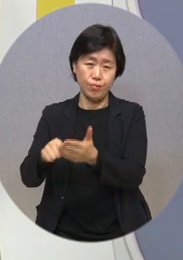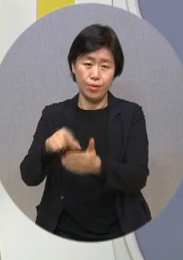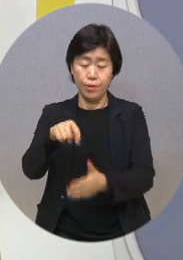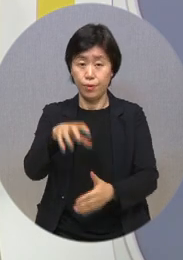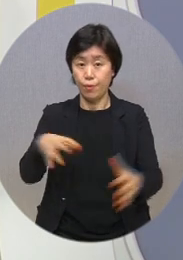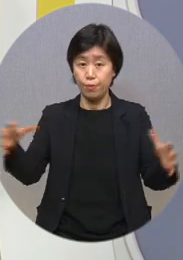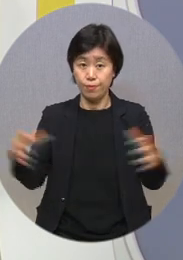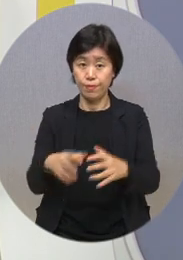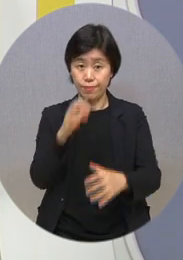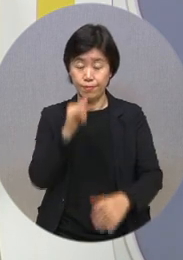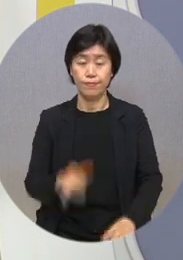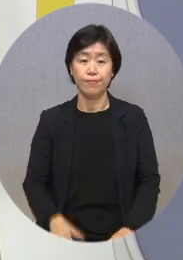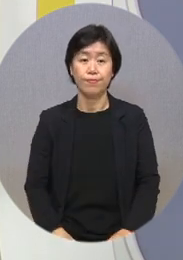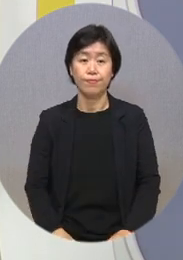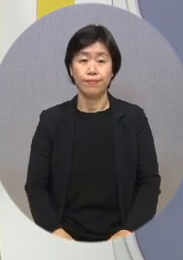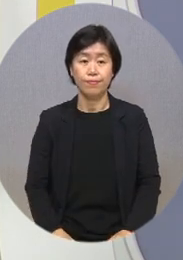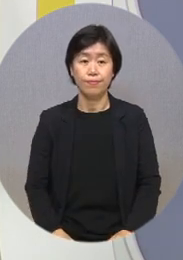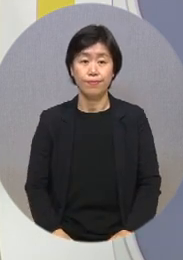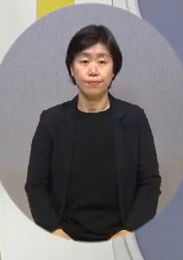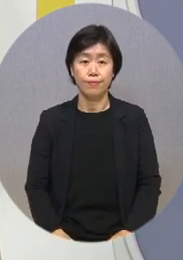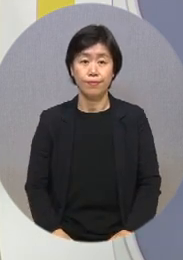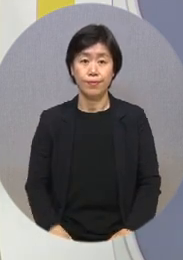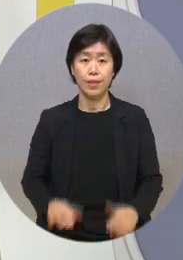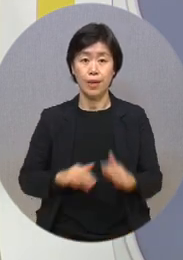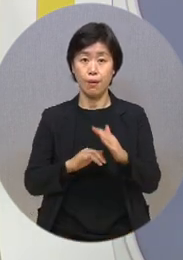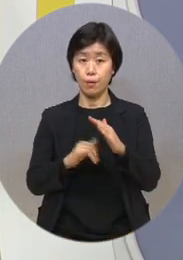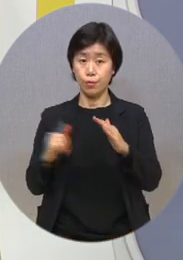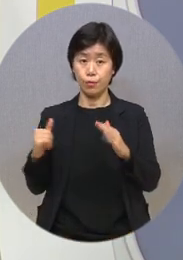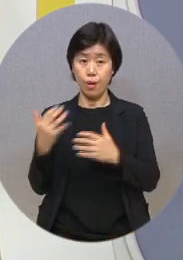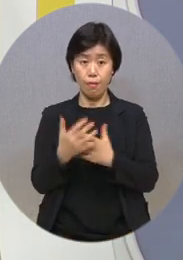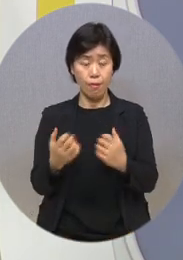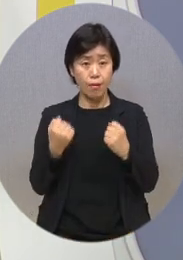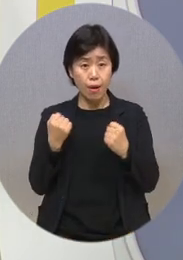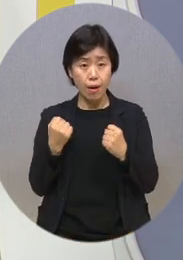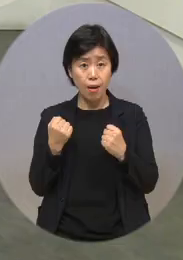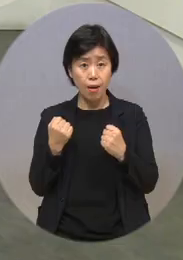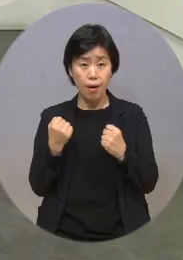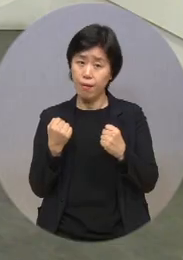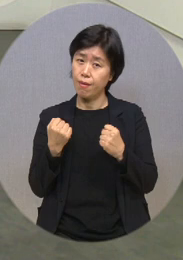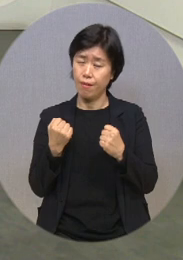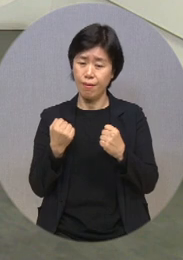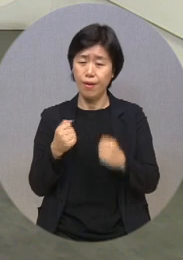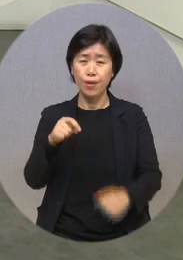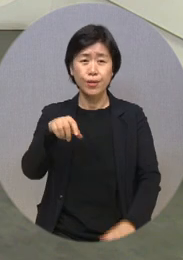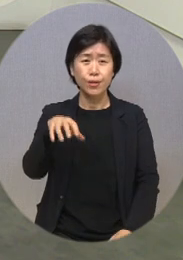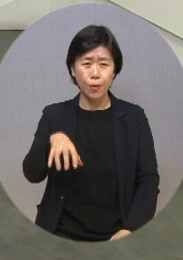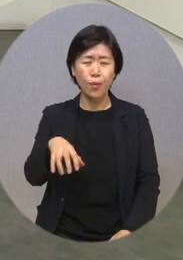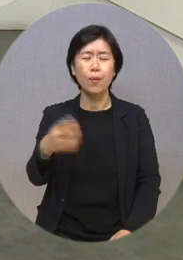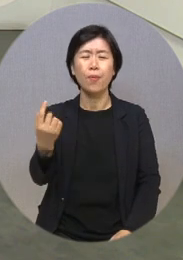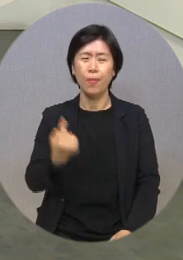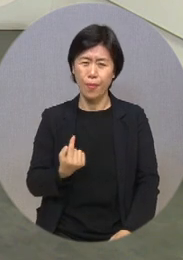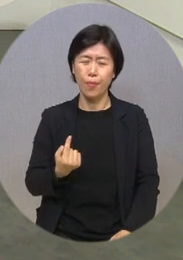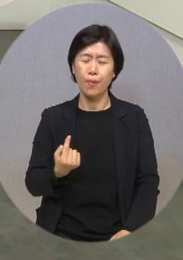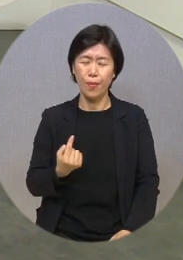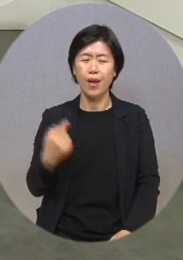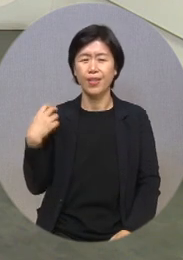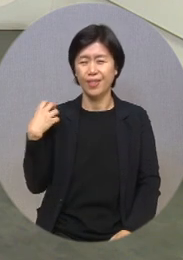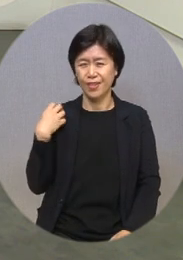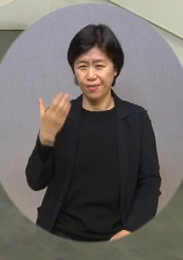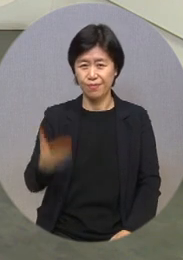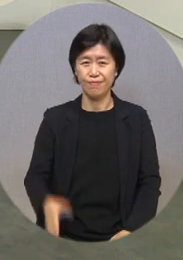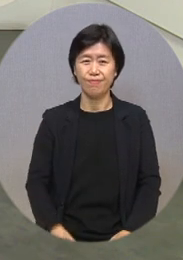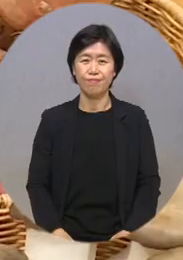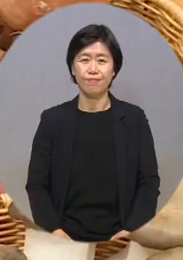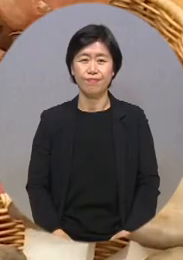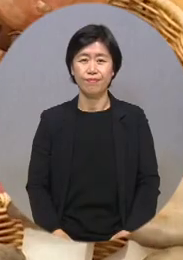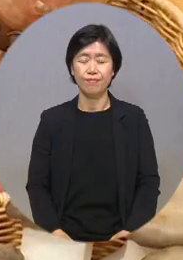이렇게 하시다 보면은 뭐 가족들의 건강 뭐 따로 챙겨야 될까요? 필요 없습니다. 남도장터에